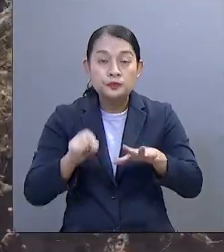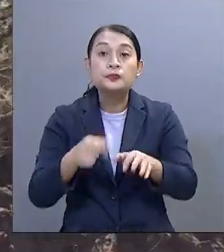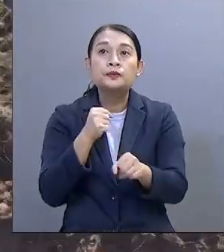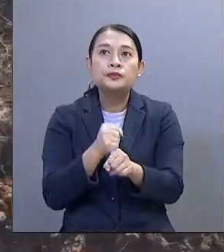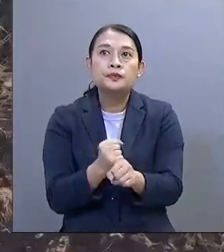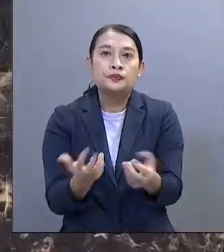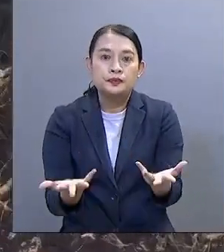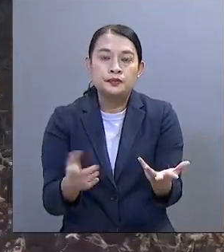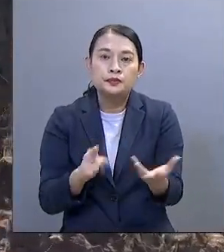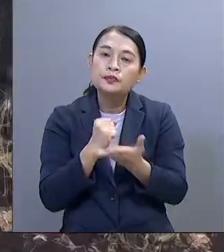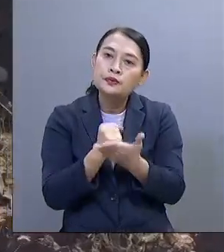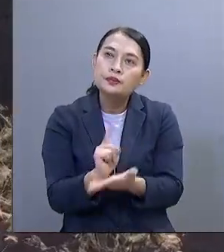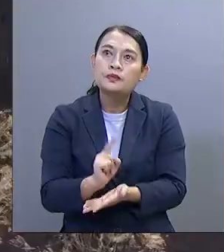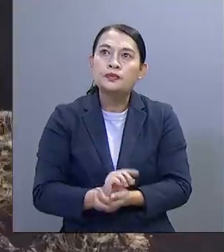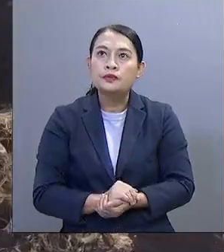ช่วยกนทันไหม